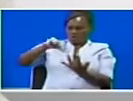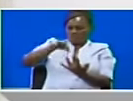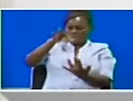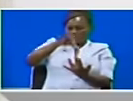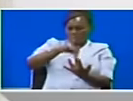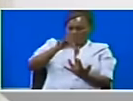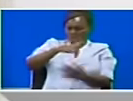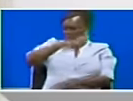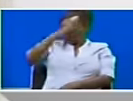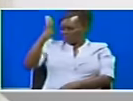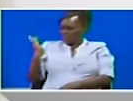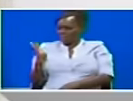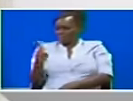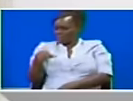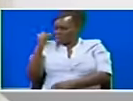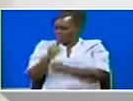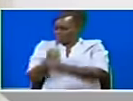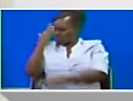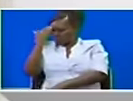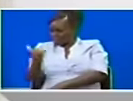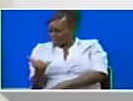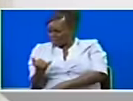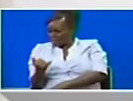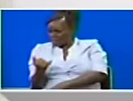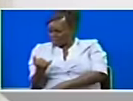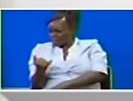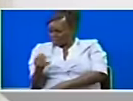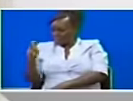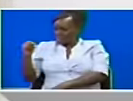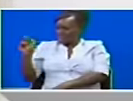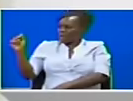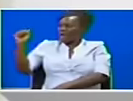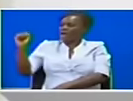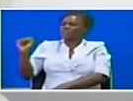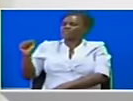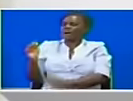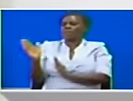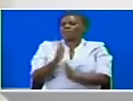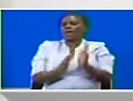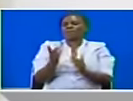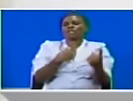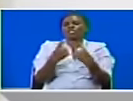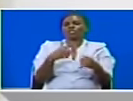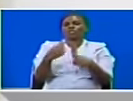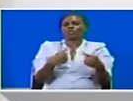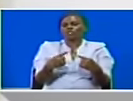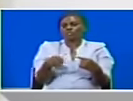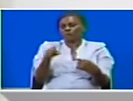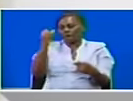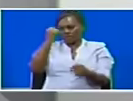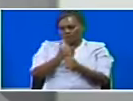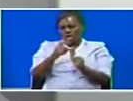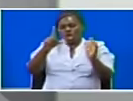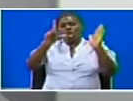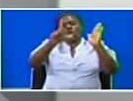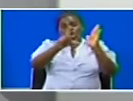cha Wiper. Nini ambacho kilimsababisha kufanya hivyo? Iwapo tunaelezwa kwamba NASA bado mko kwenye harakati za mazungumzo, nini kilimsababisha kufanya hivyo? Hiyo ni